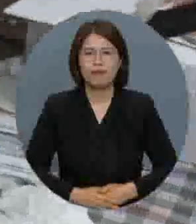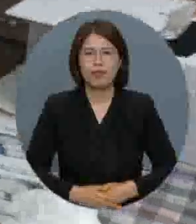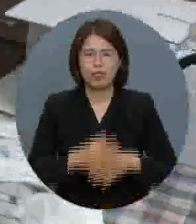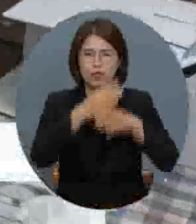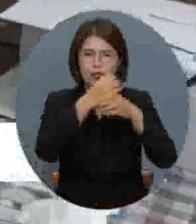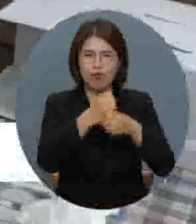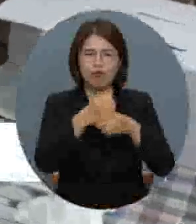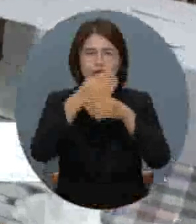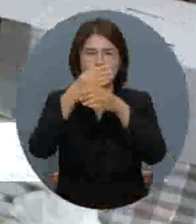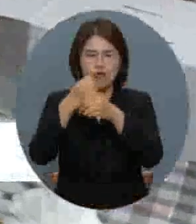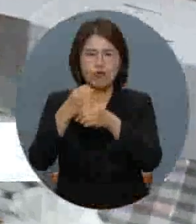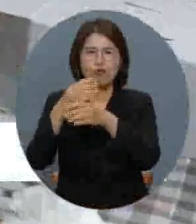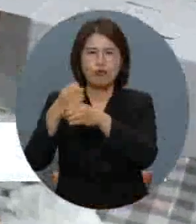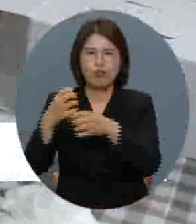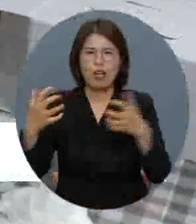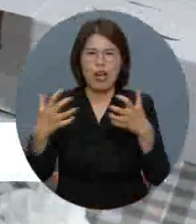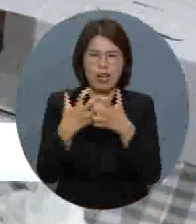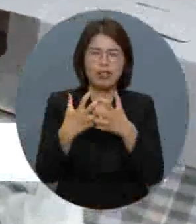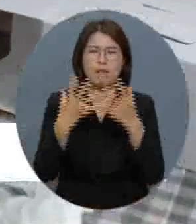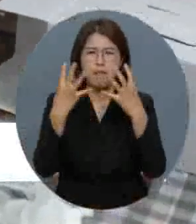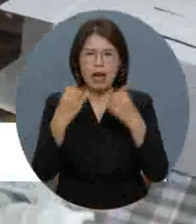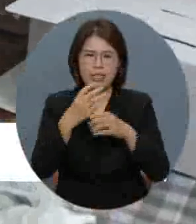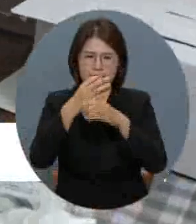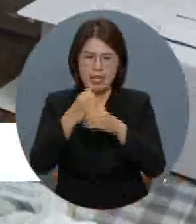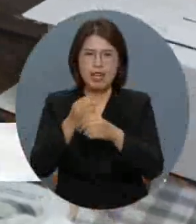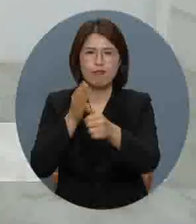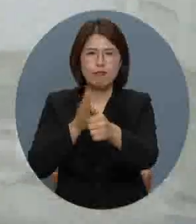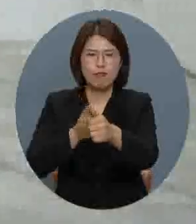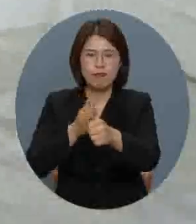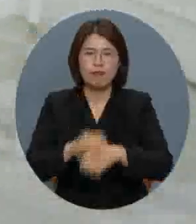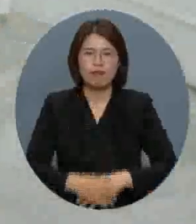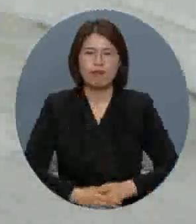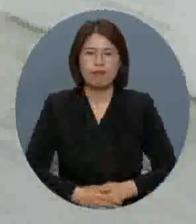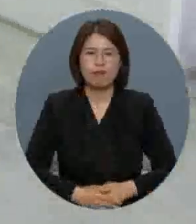쭉쭉쭉 가득가득 많이 많이 짜주세요.